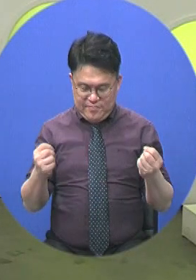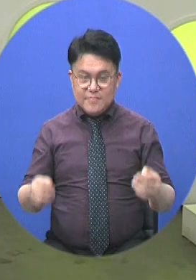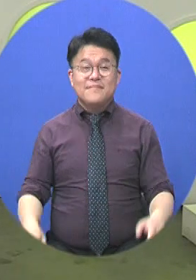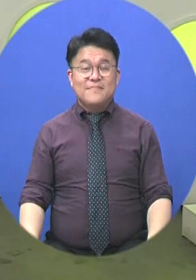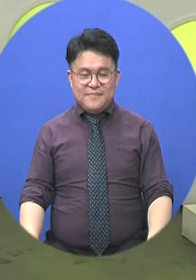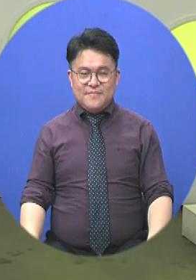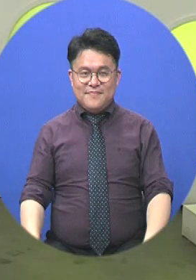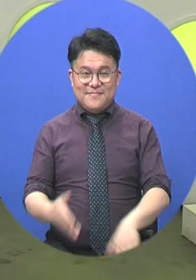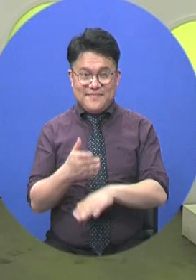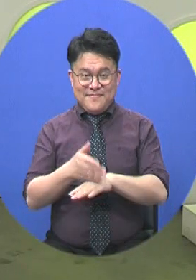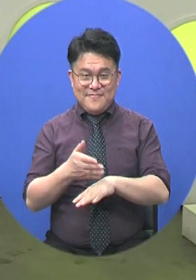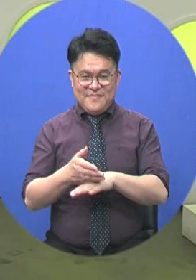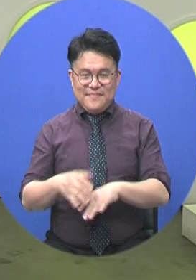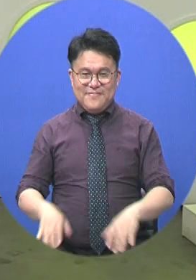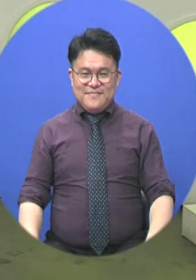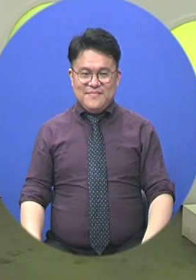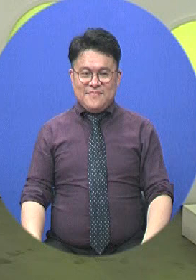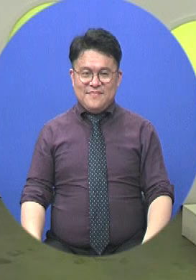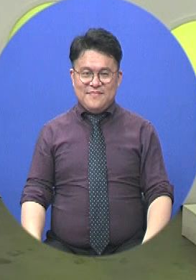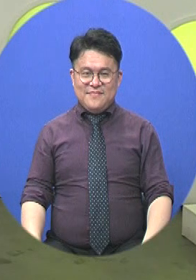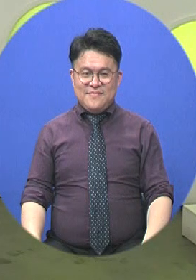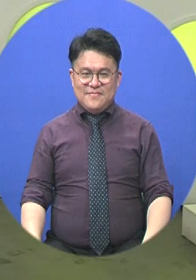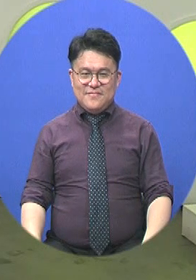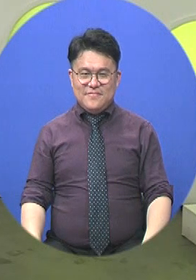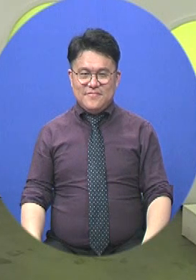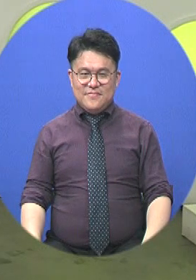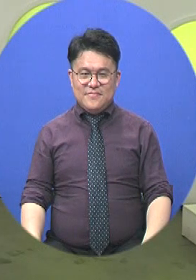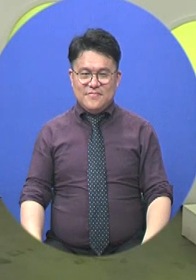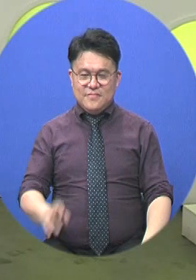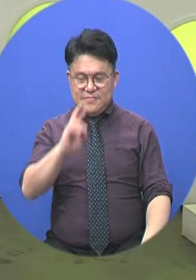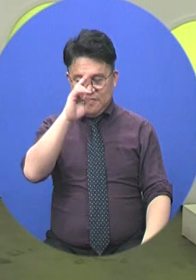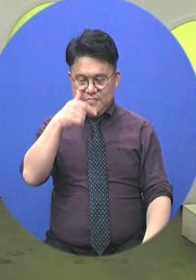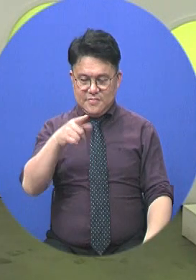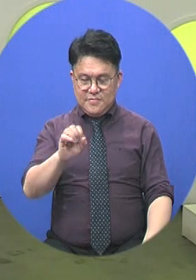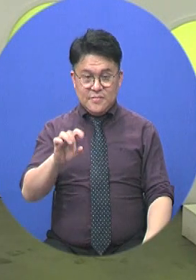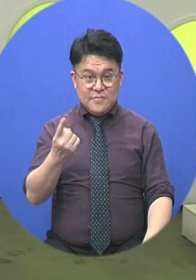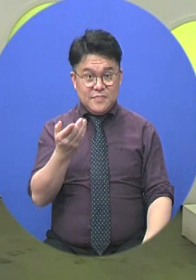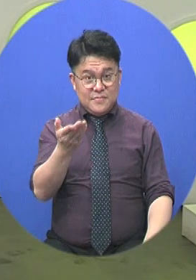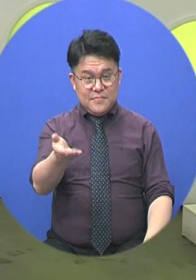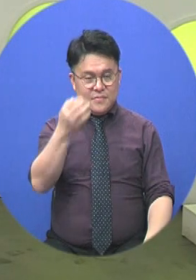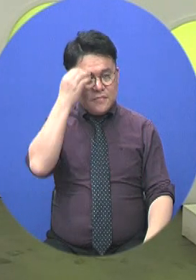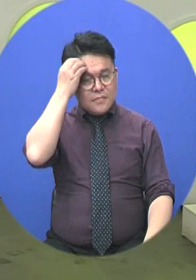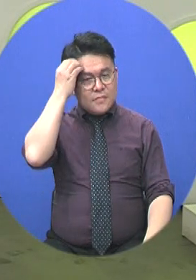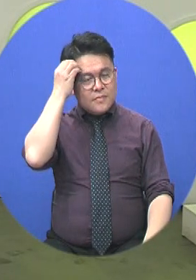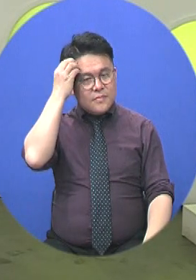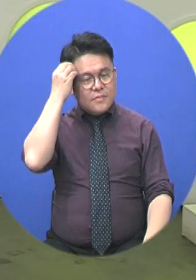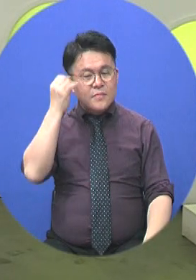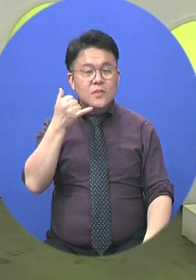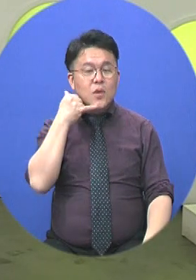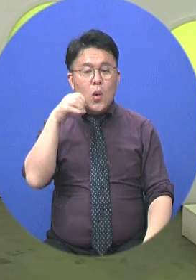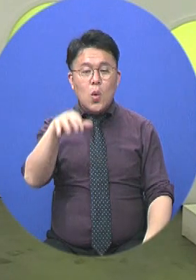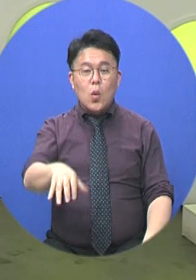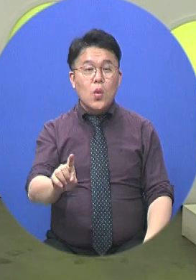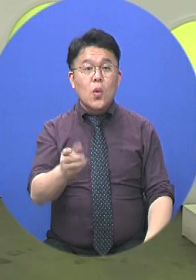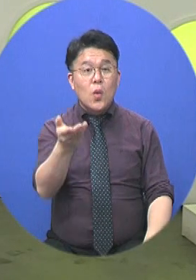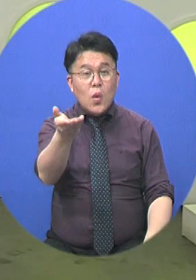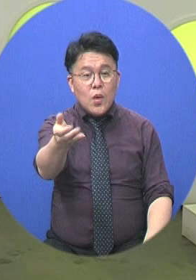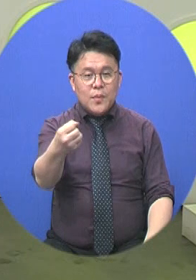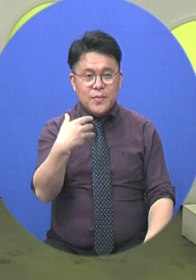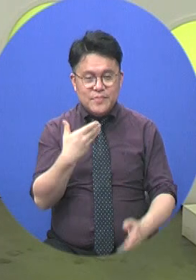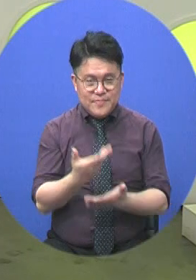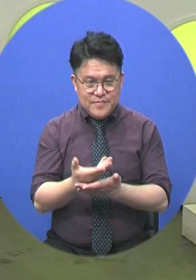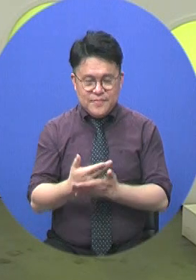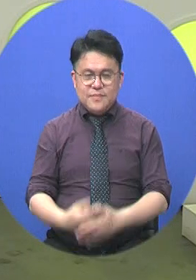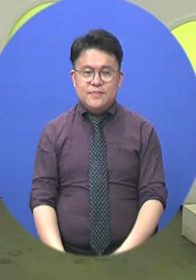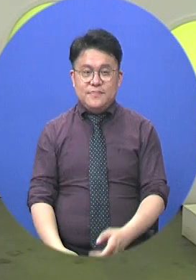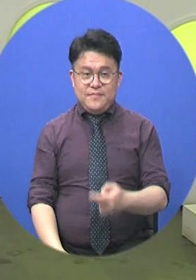많습니다. 네. 고맙습니다. 네. 예, 박경호님? 예. 예, 어느 하늘에 살고